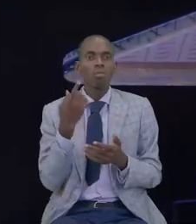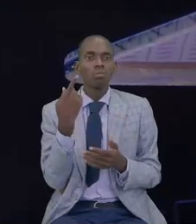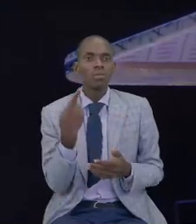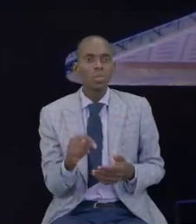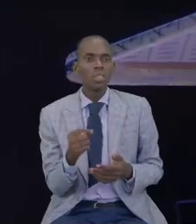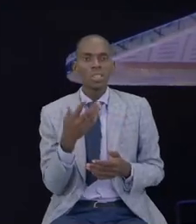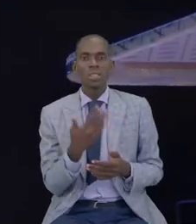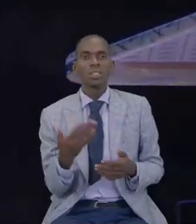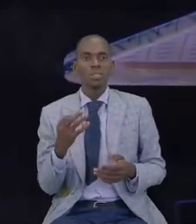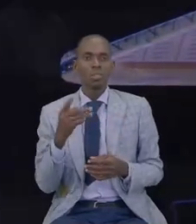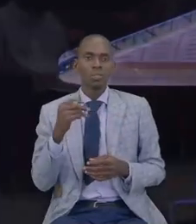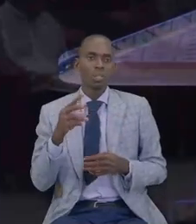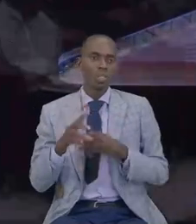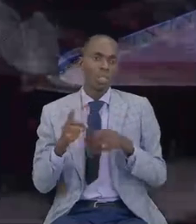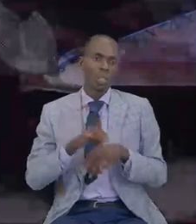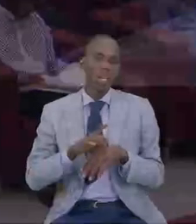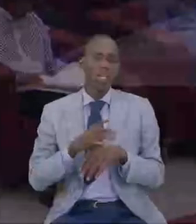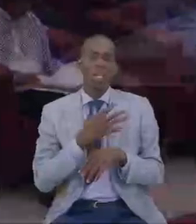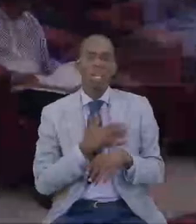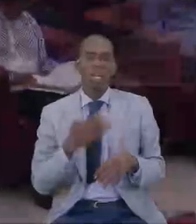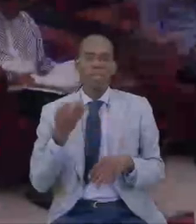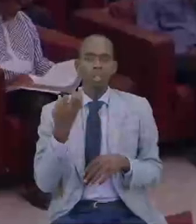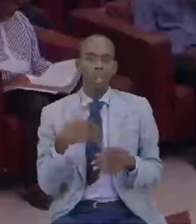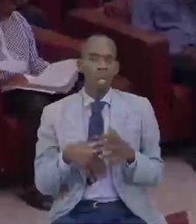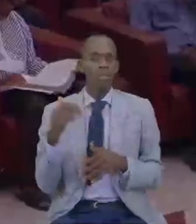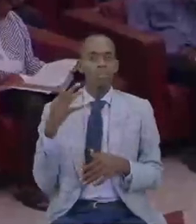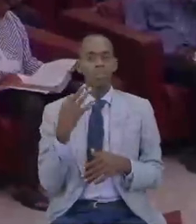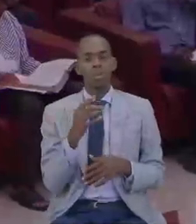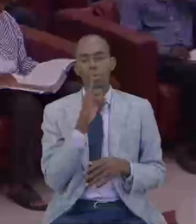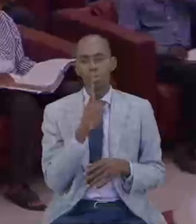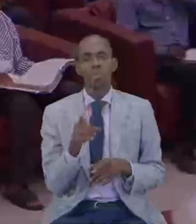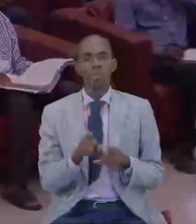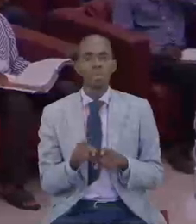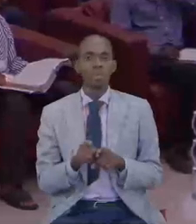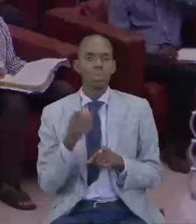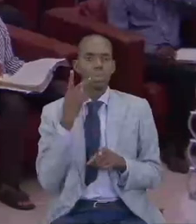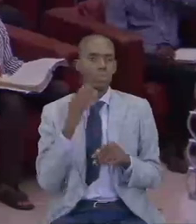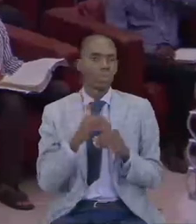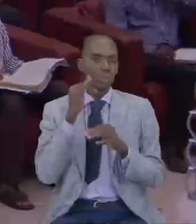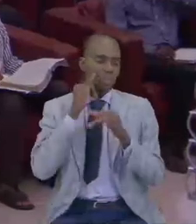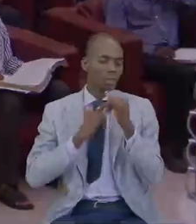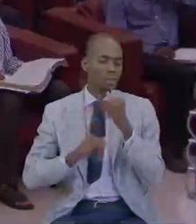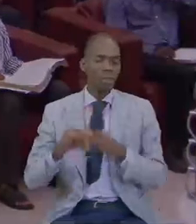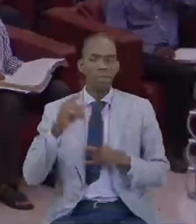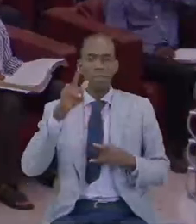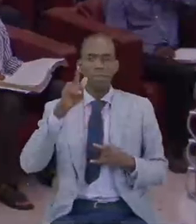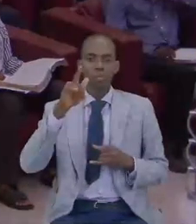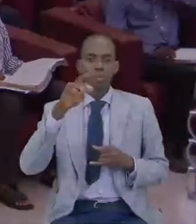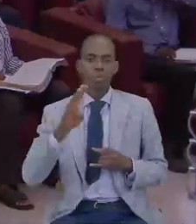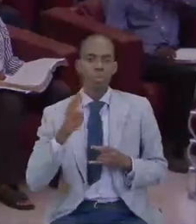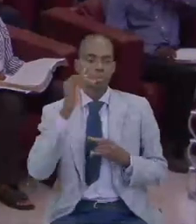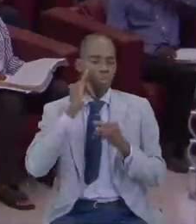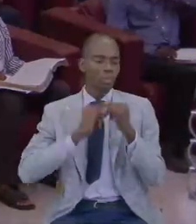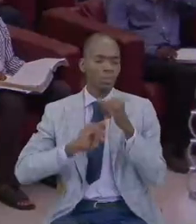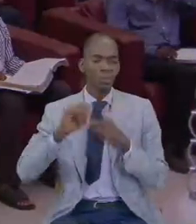terre sont ébranlés. Il nous dit en Ésaïe 24, verset